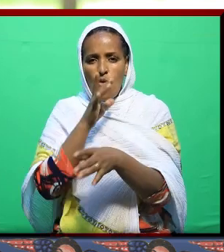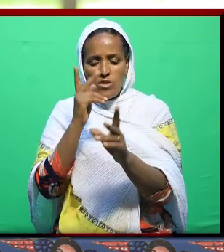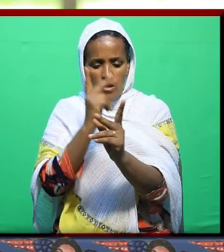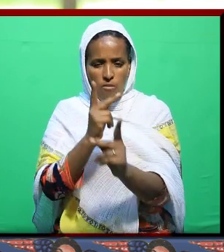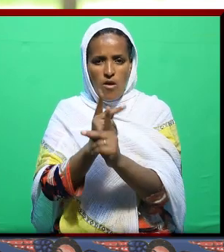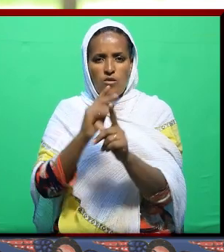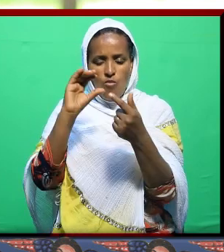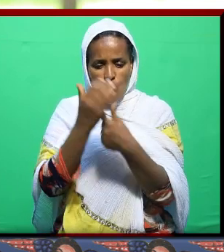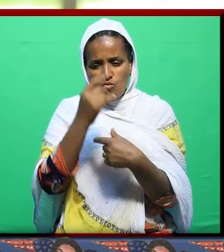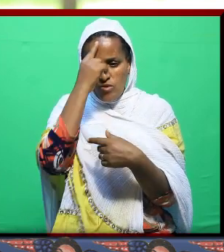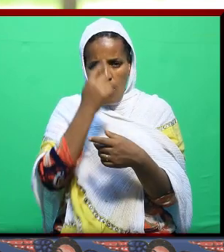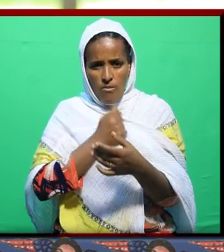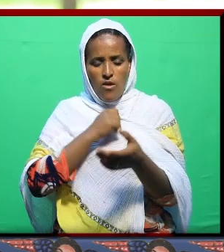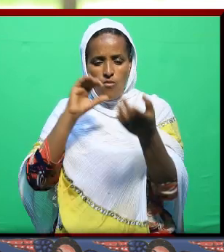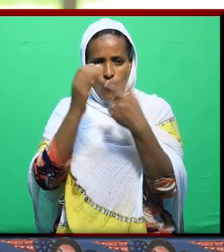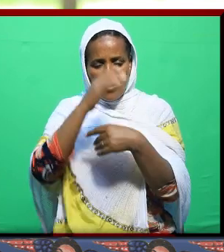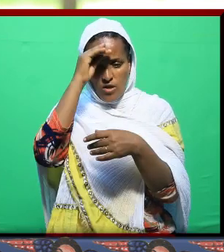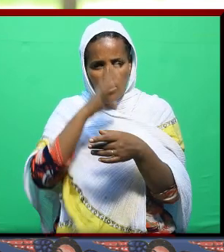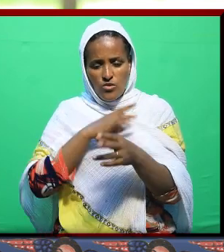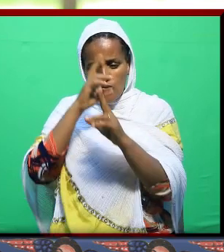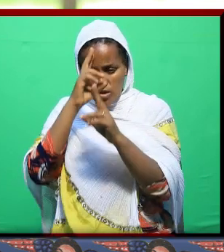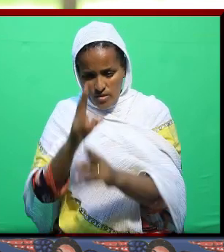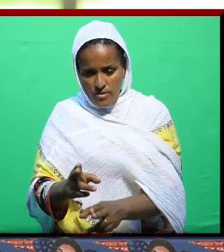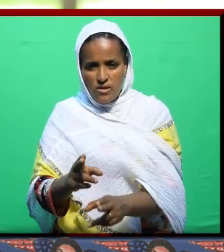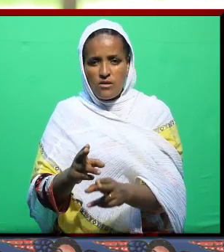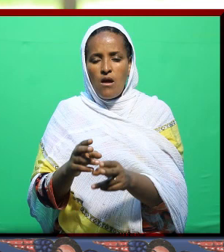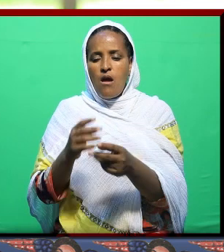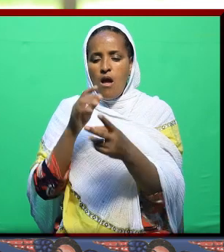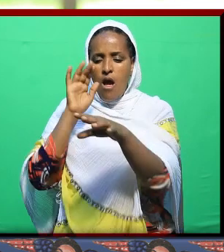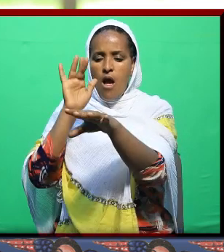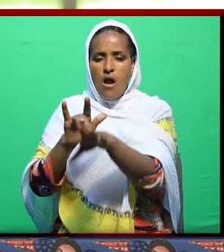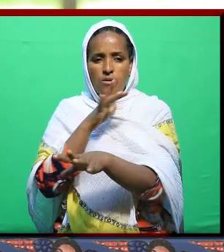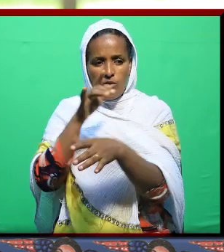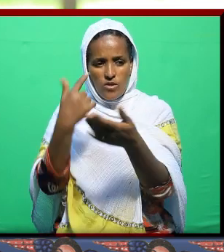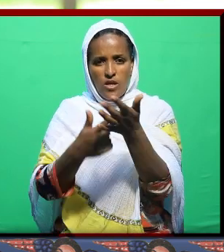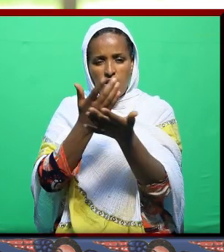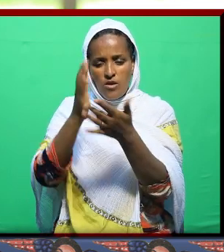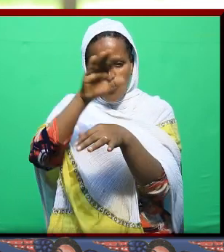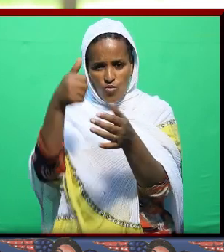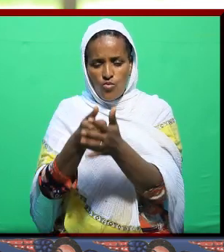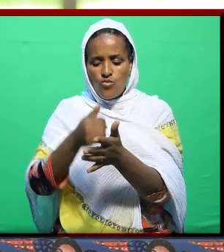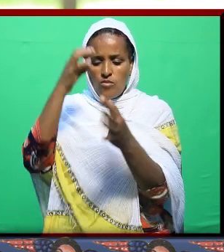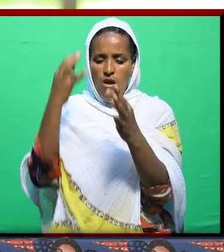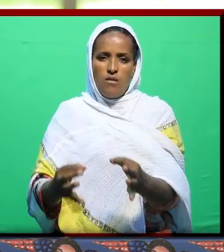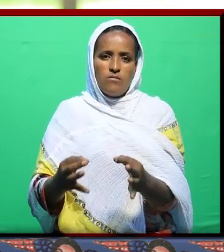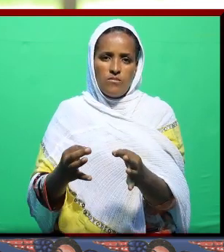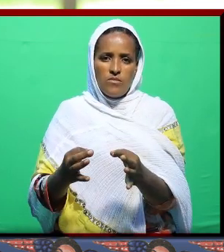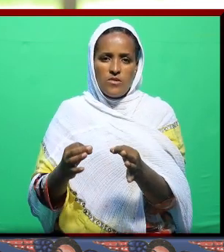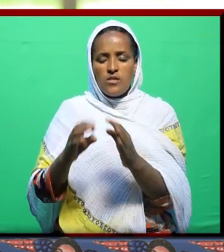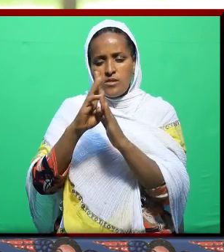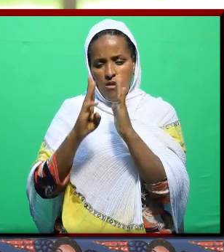እንደማያወጣ ጠባቂነቱ ታማኝነቱ የሰውን ክብር አለመንካቱ ይሄ